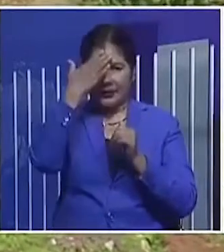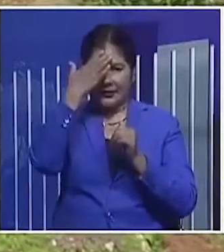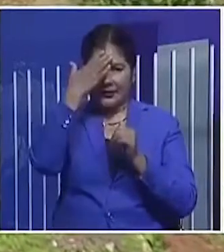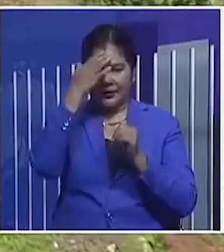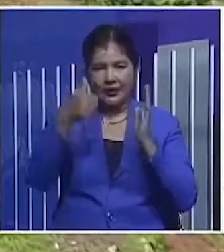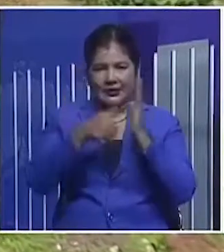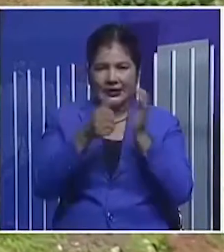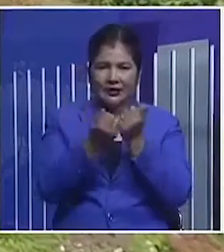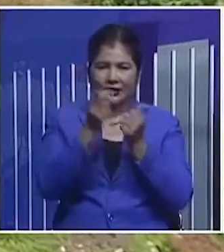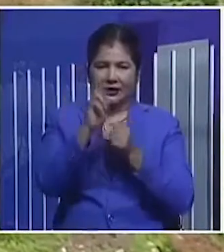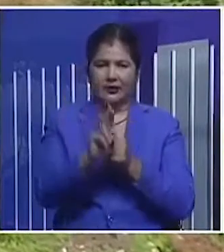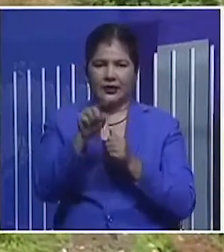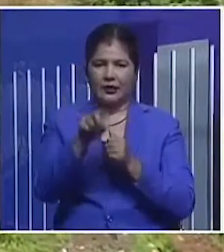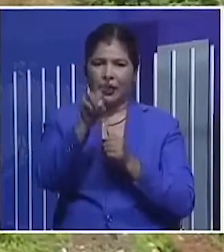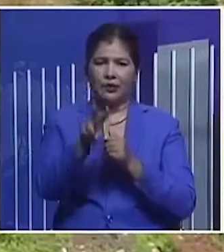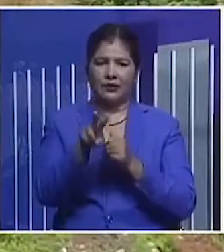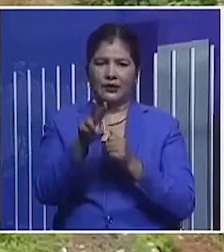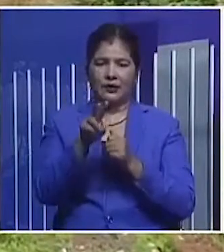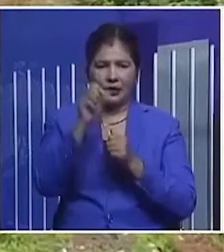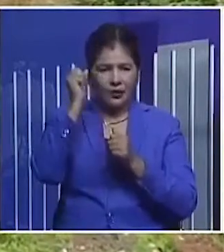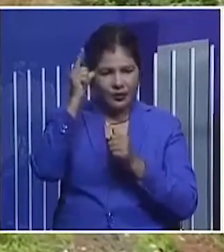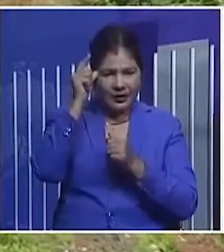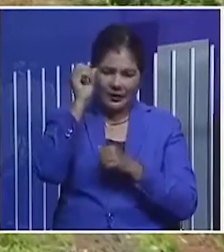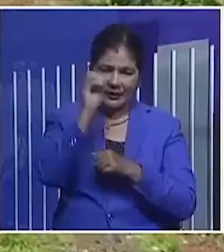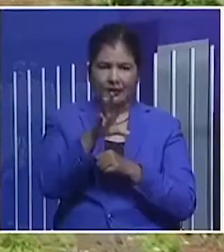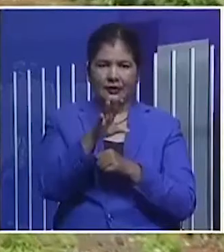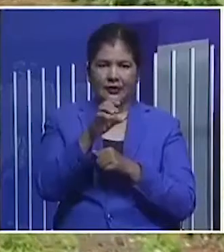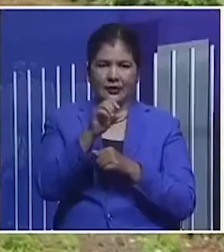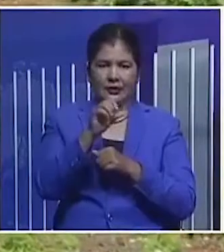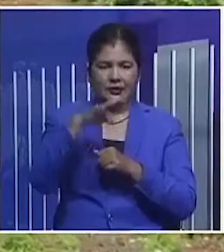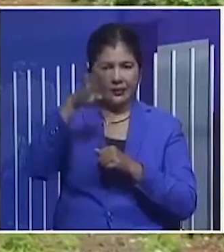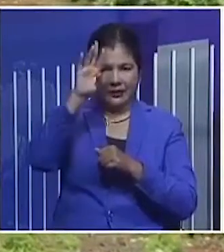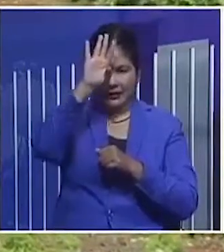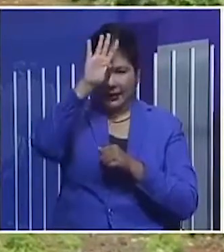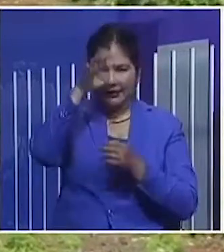चेक जाँच गरेर यहाँको अवस्थाहरू बुझाइदिएर र राज्यले